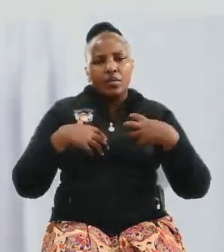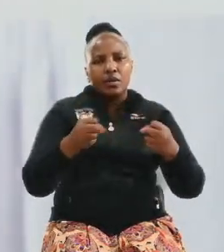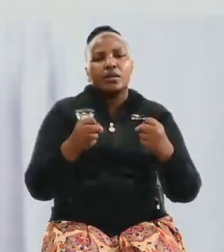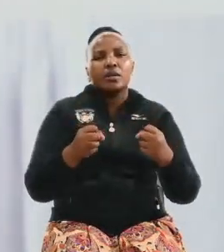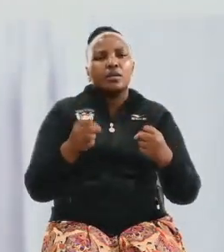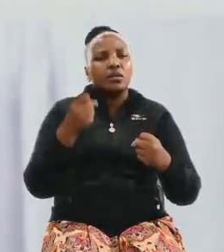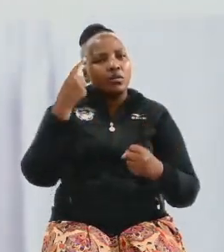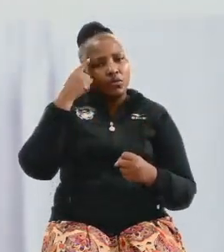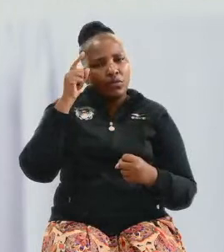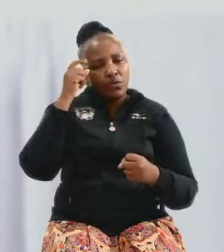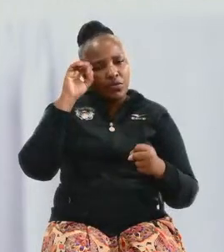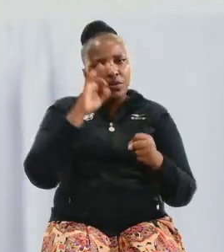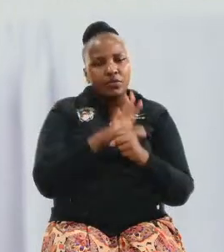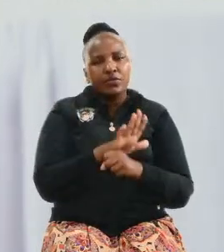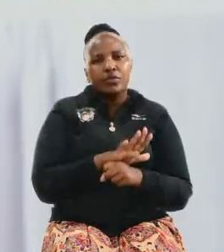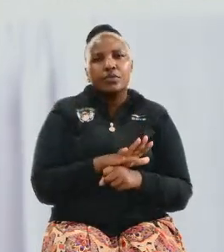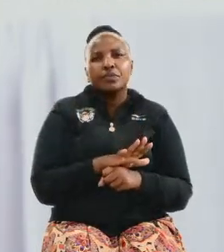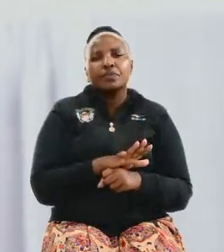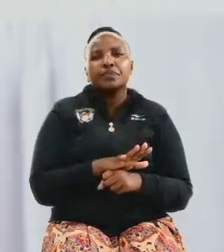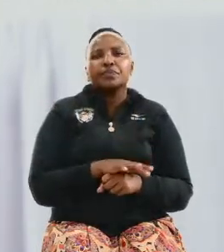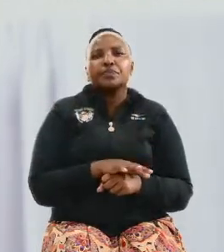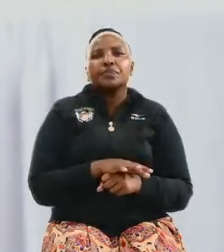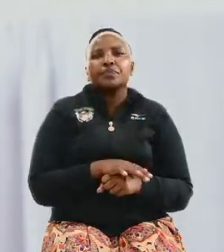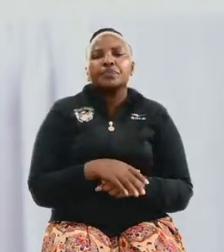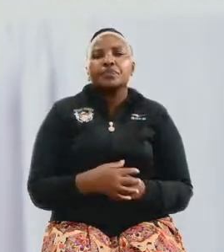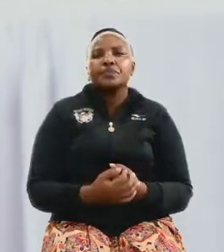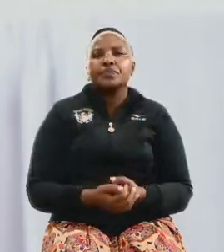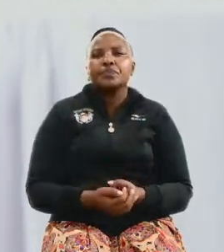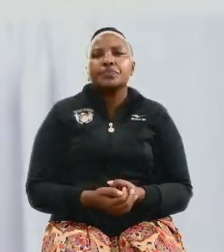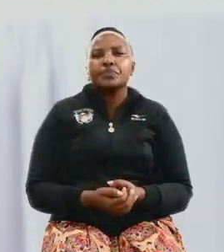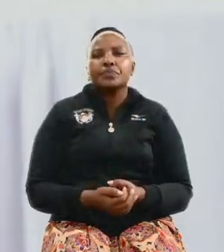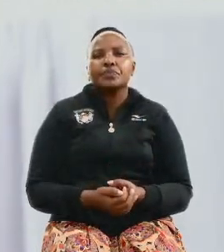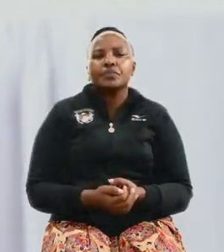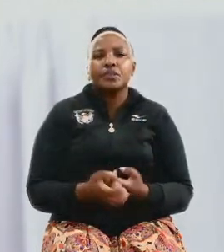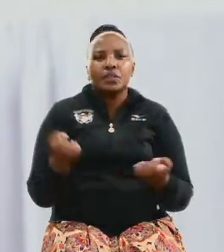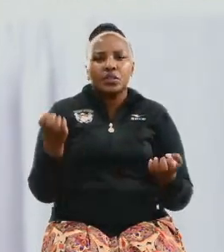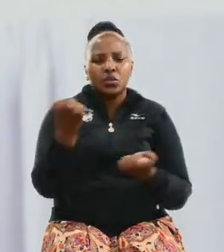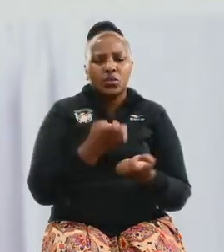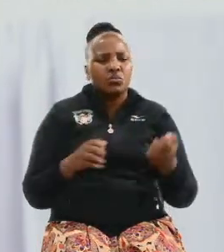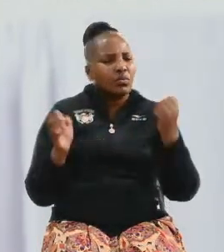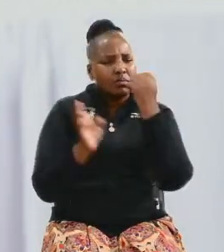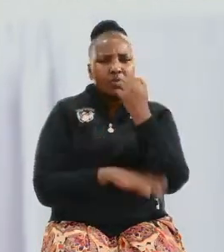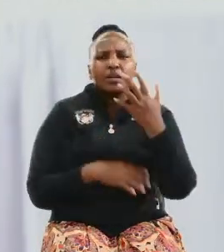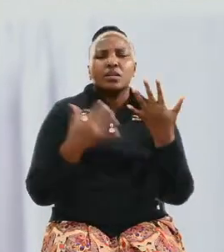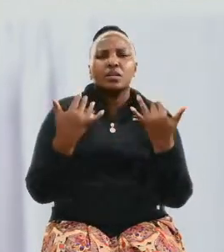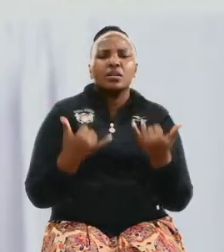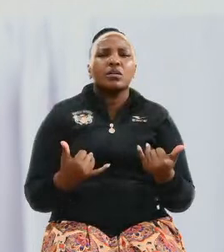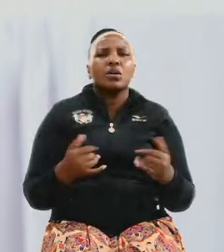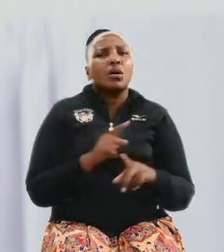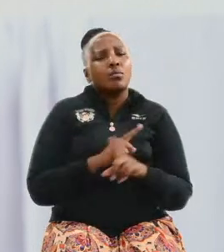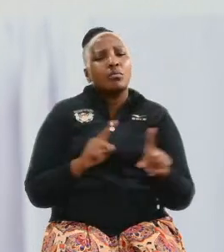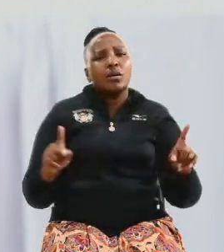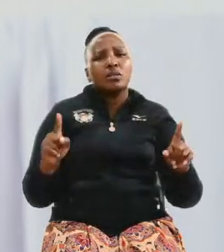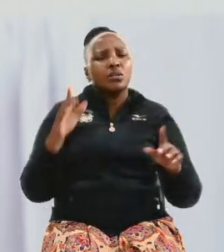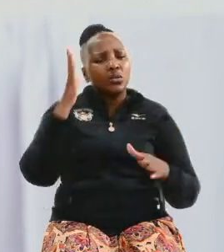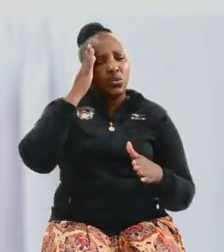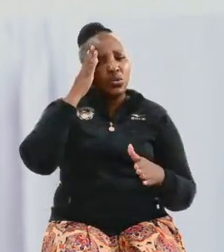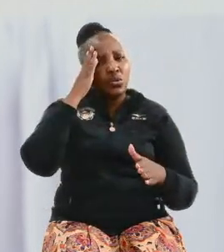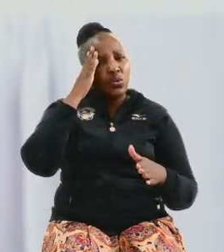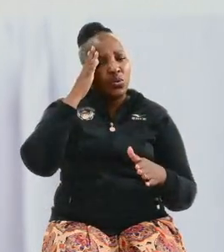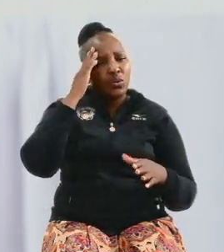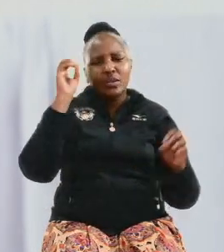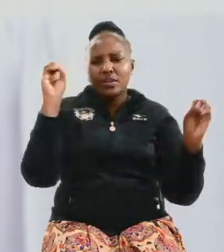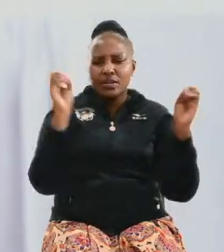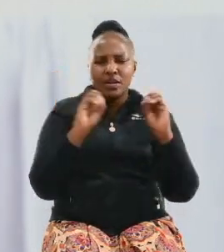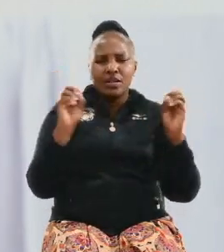kwa kuwa wewe ni mwaminifu Jehova. Uchumi Bwana umesolota sana Bwana, lakini tunajua hakuna jambo